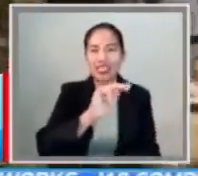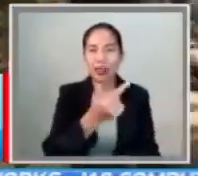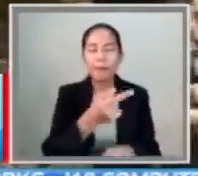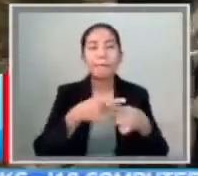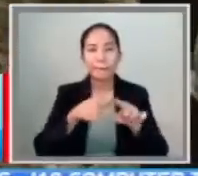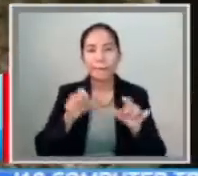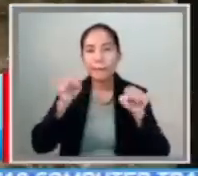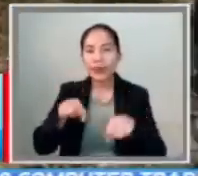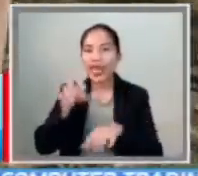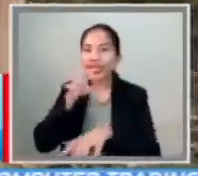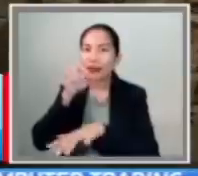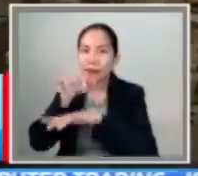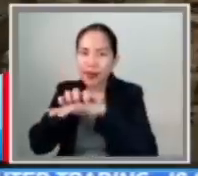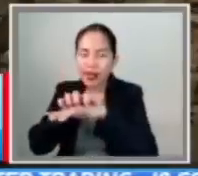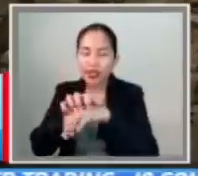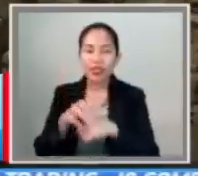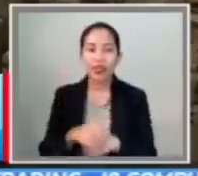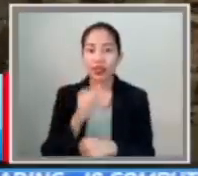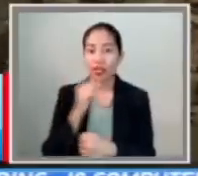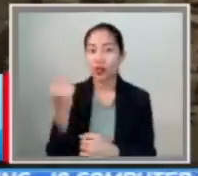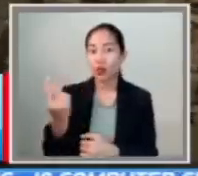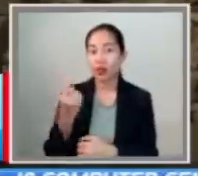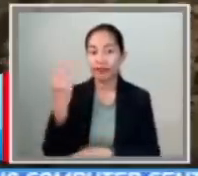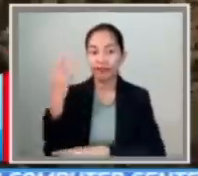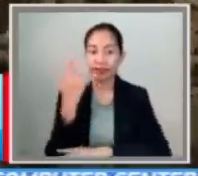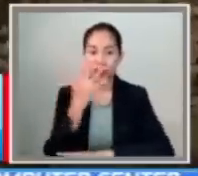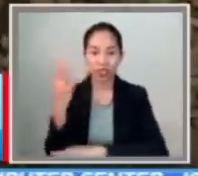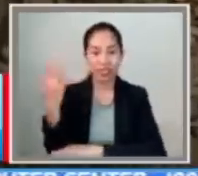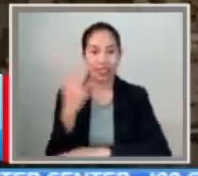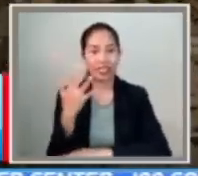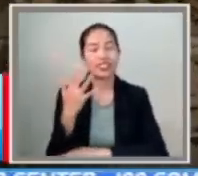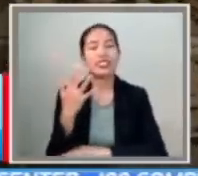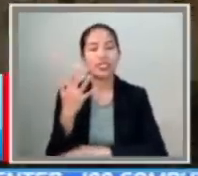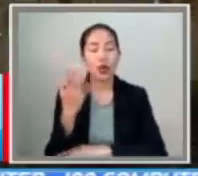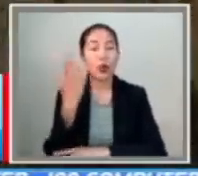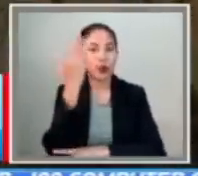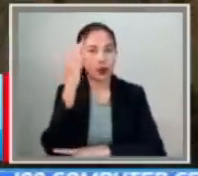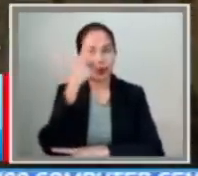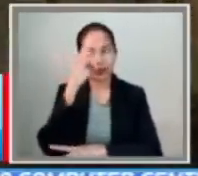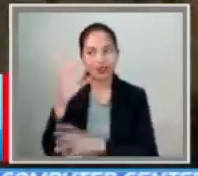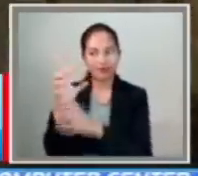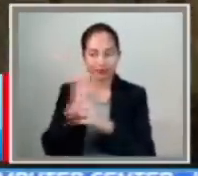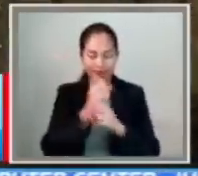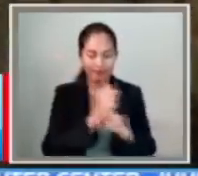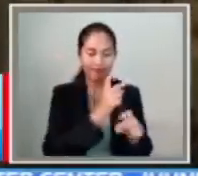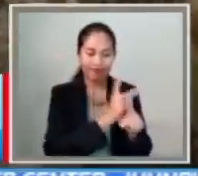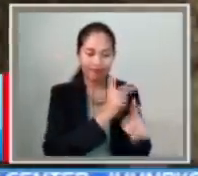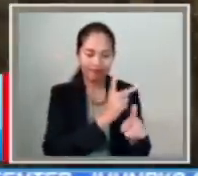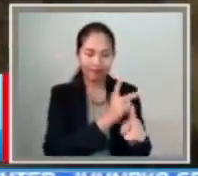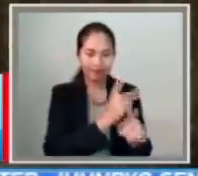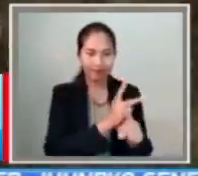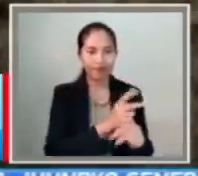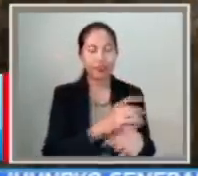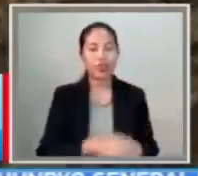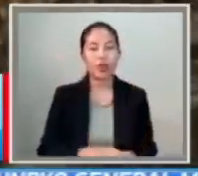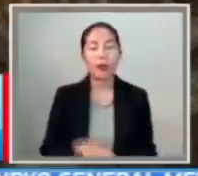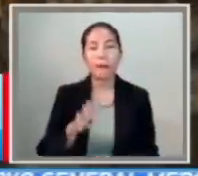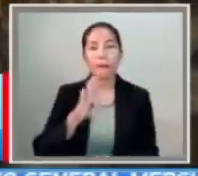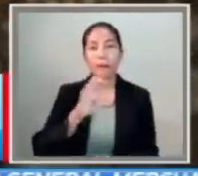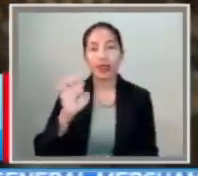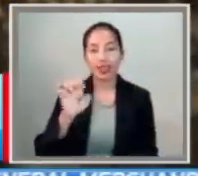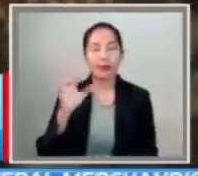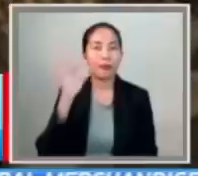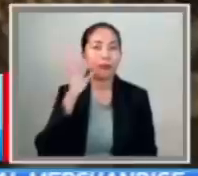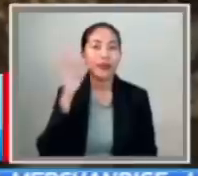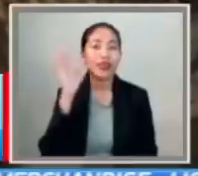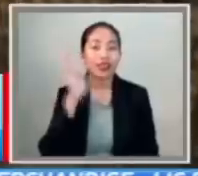yan sa mga gubat makikita dahil inaalagaan at pinaparami na rin yan sa isang bee farm sa Cavite State University na